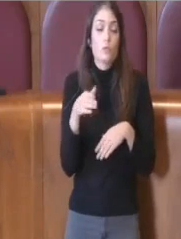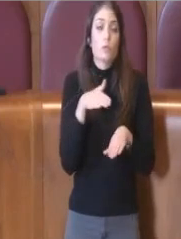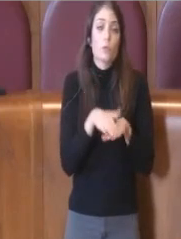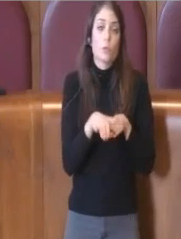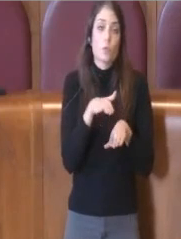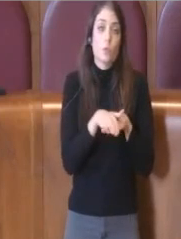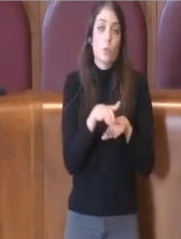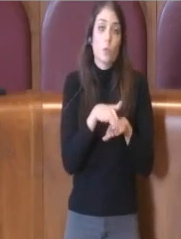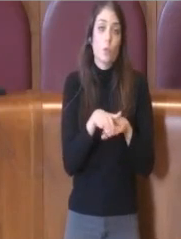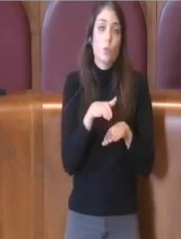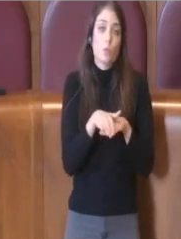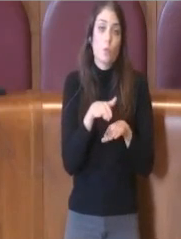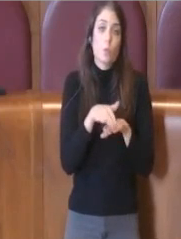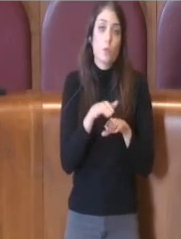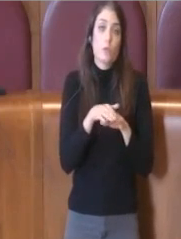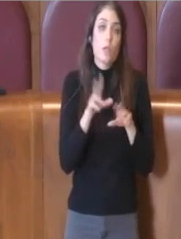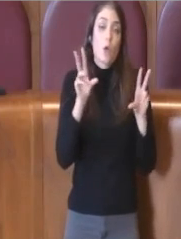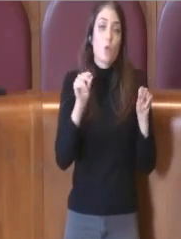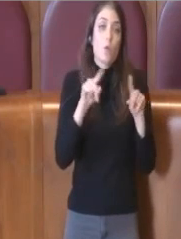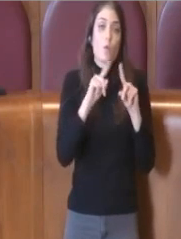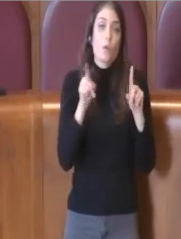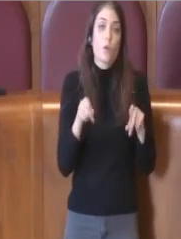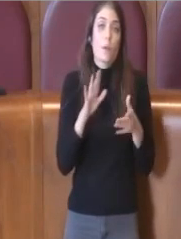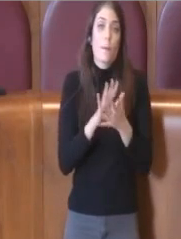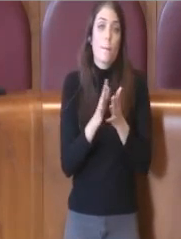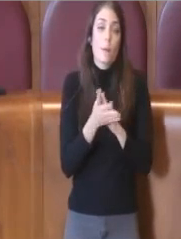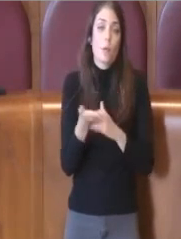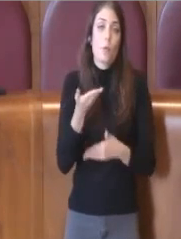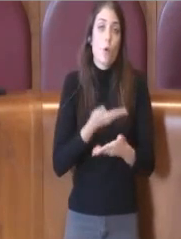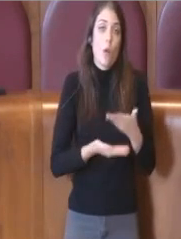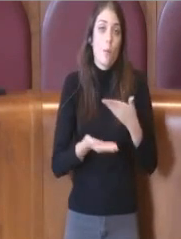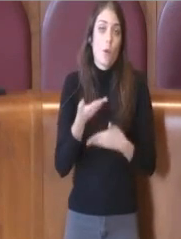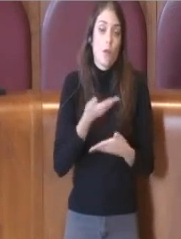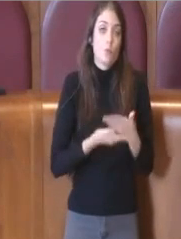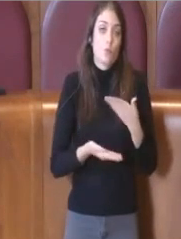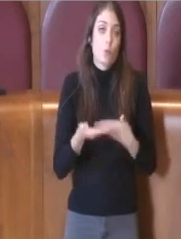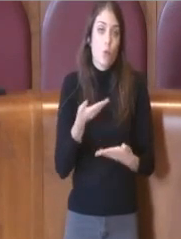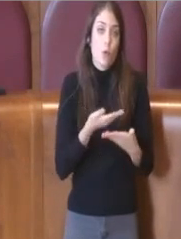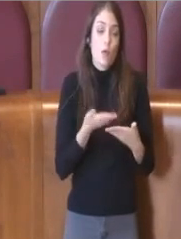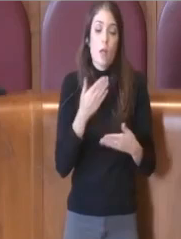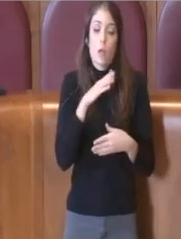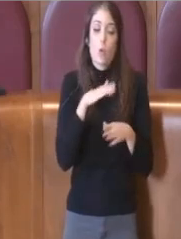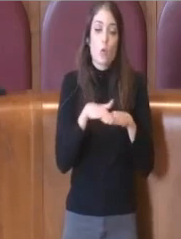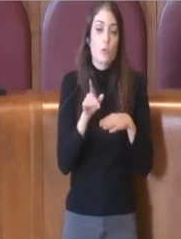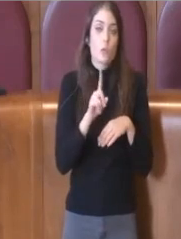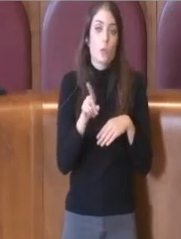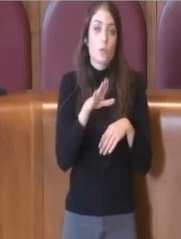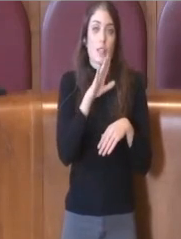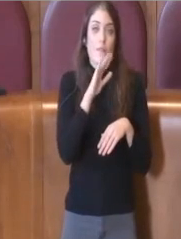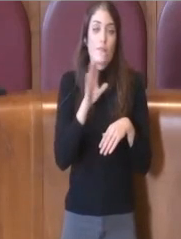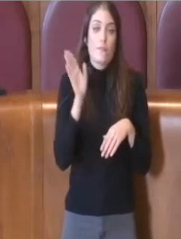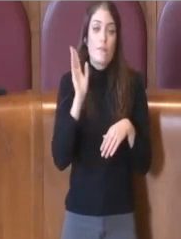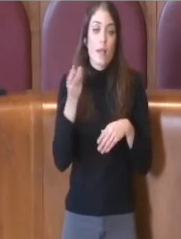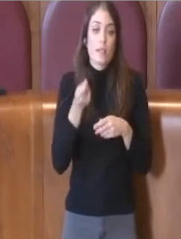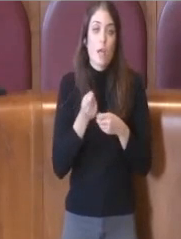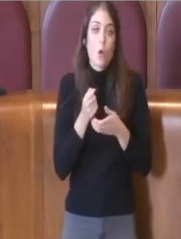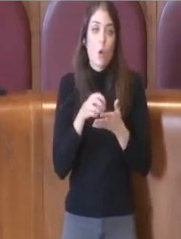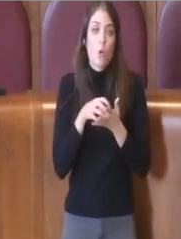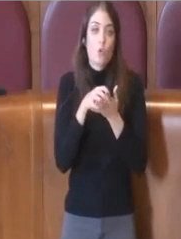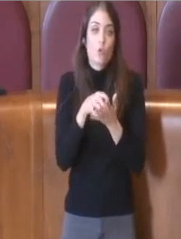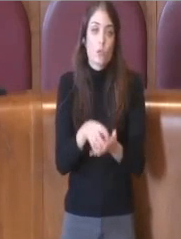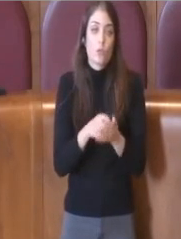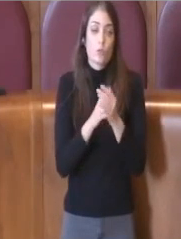utilizza il nuovo negozio del patto di collaborazione e non si utilizza la vecchia concessione. Però